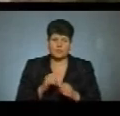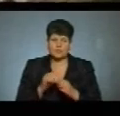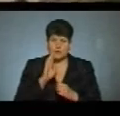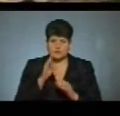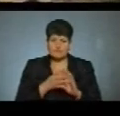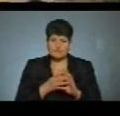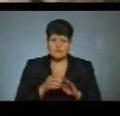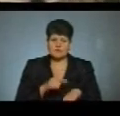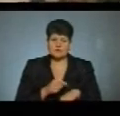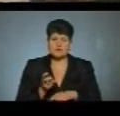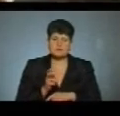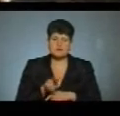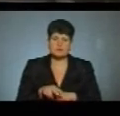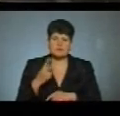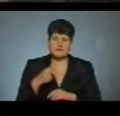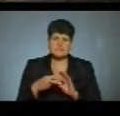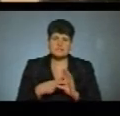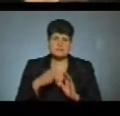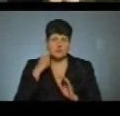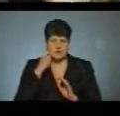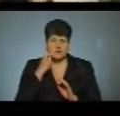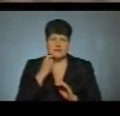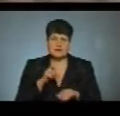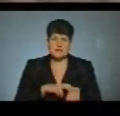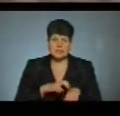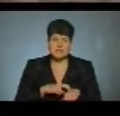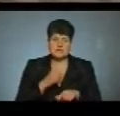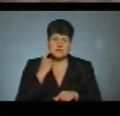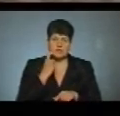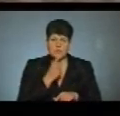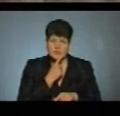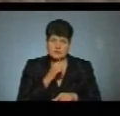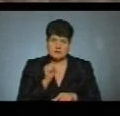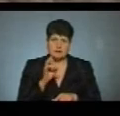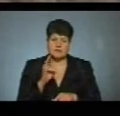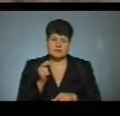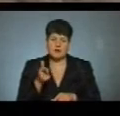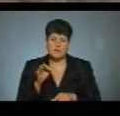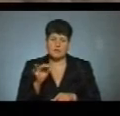9-й годині сюди приходять 27-річна лікарка-стоматолог Анастасія Нагорна та